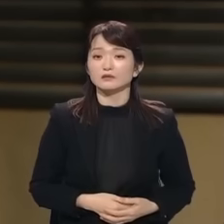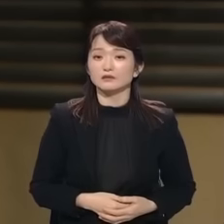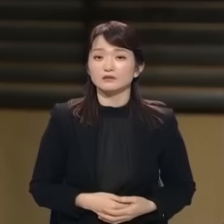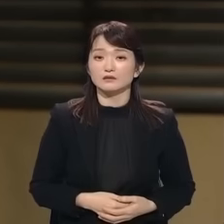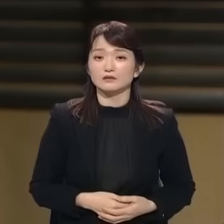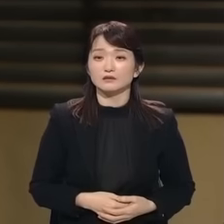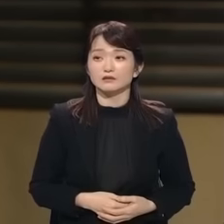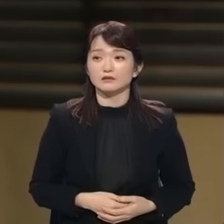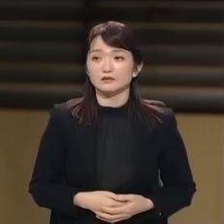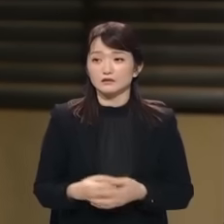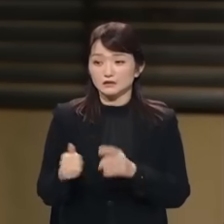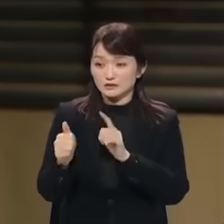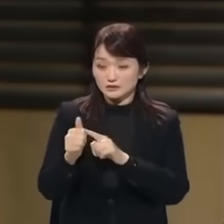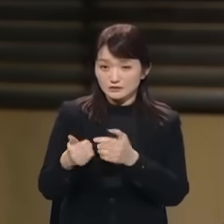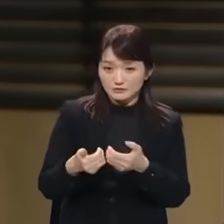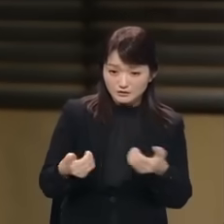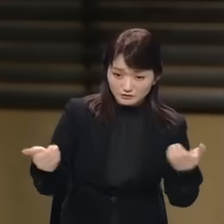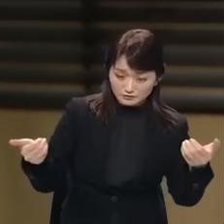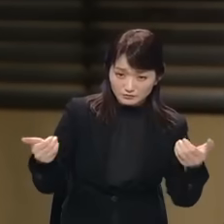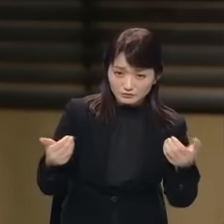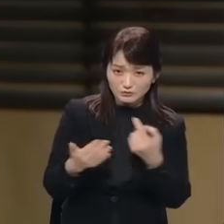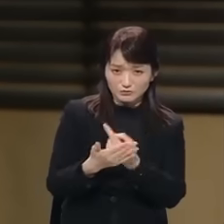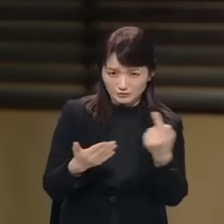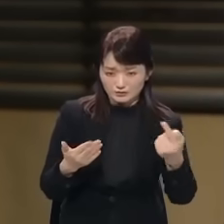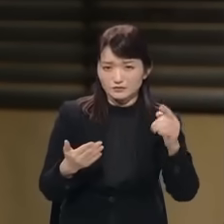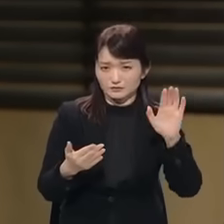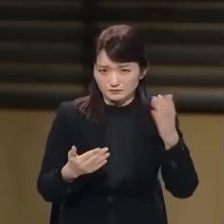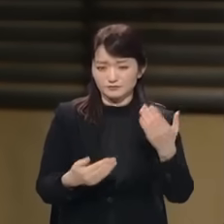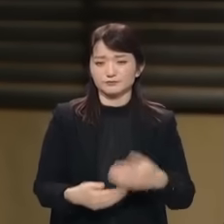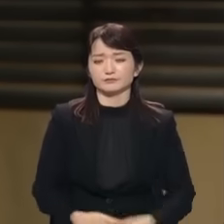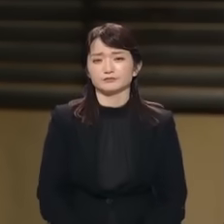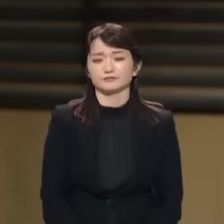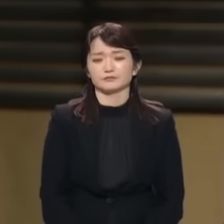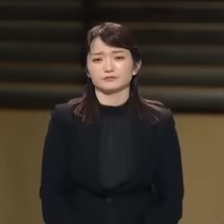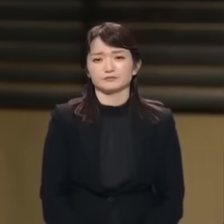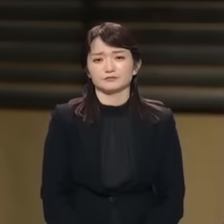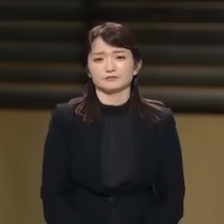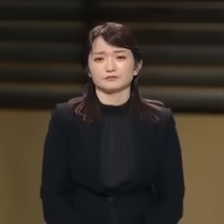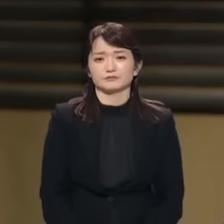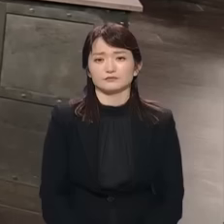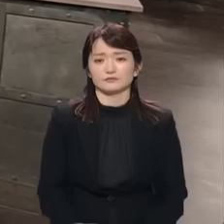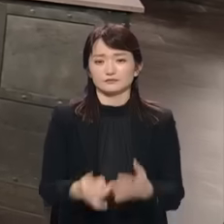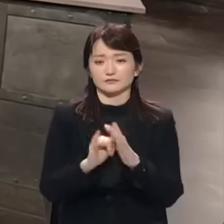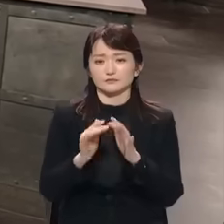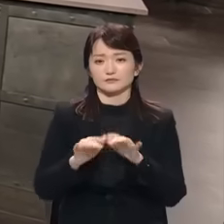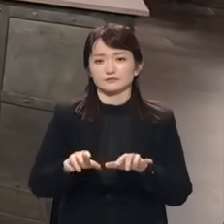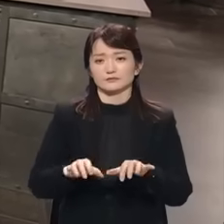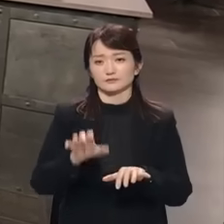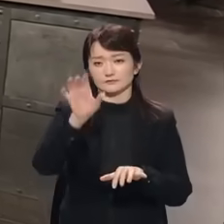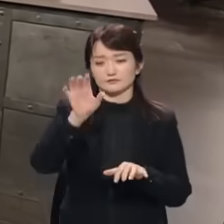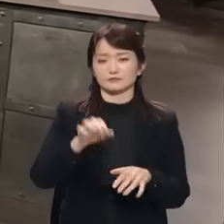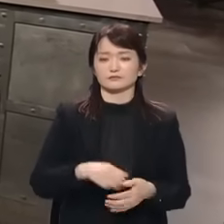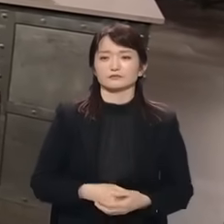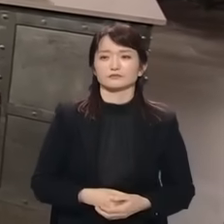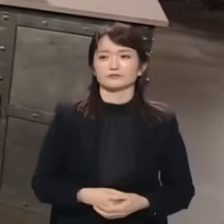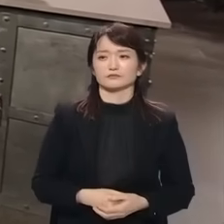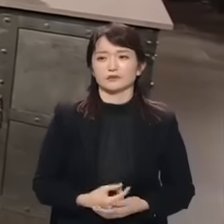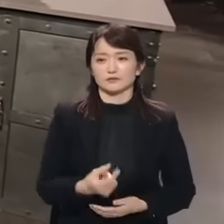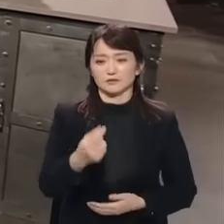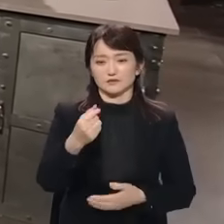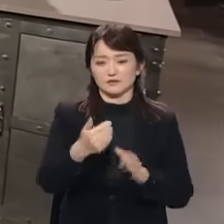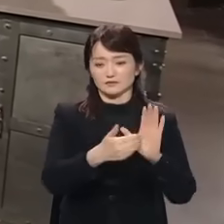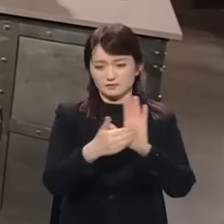어쨌든간에이 사람한테 벗어날 수밖에 없는 상황이 아닌가 생각이 듭니다 자 우리 가족 여러분들네 달코미 님 빨리